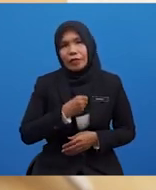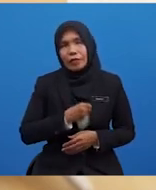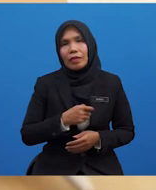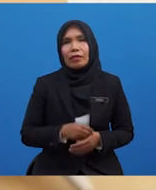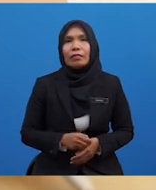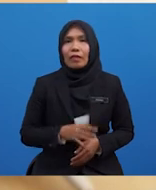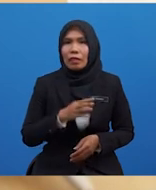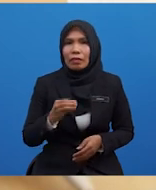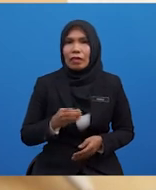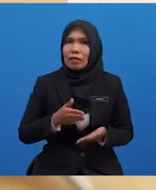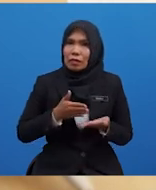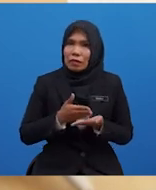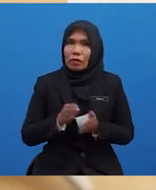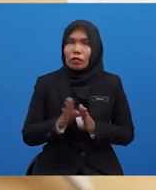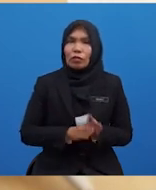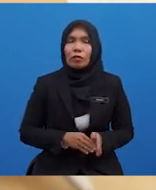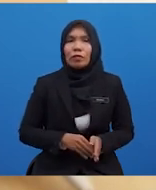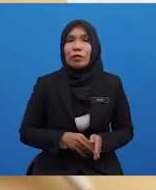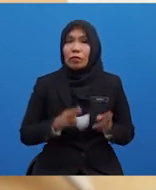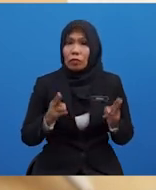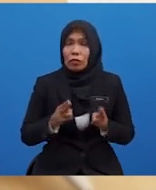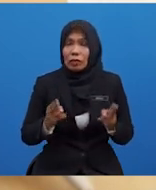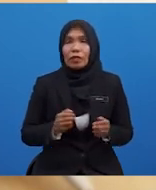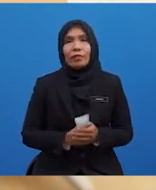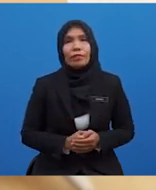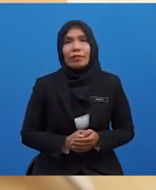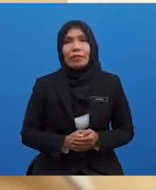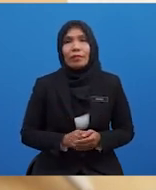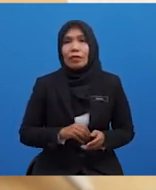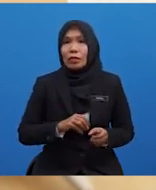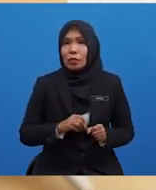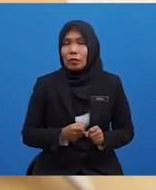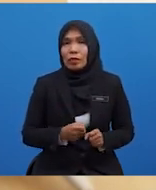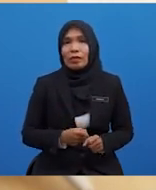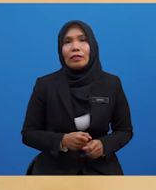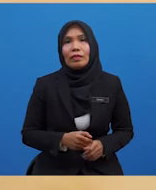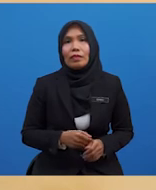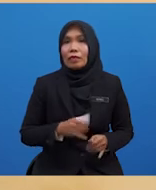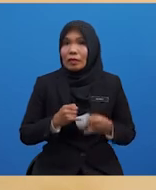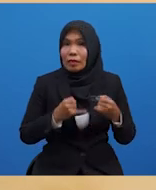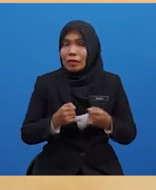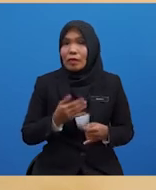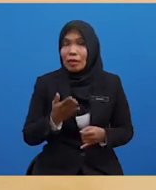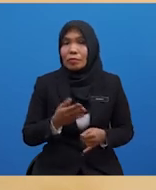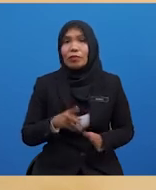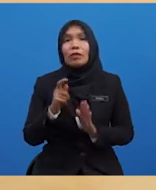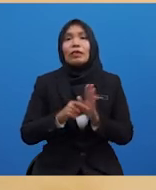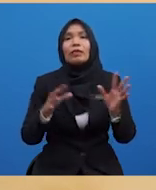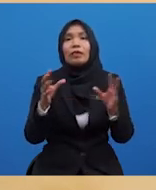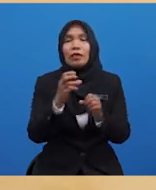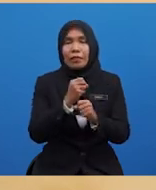dan terus berusaha agar cita-cita dan impian kamu dapat tercapai. Jadikan